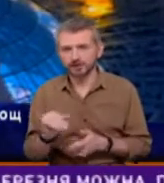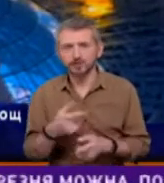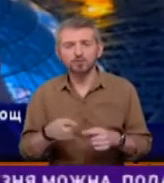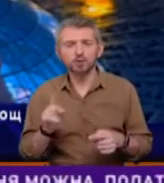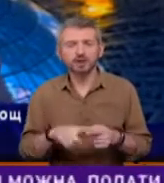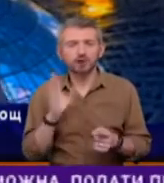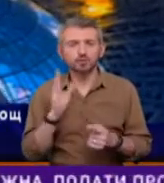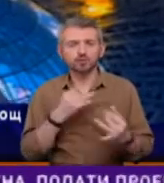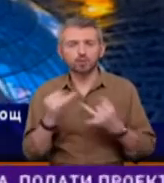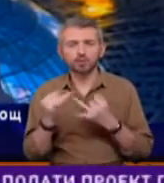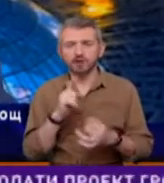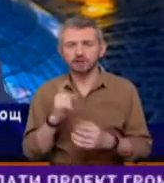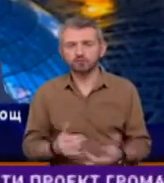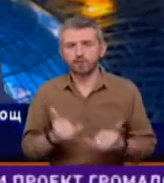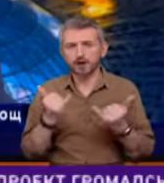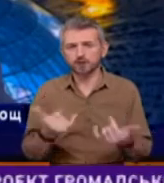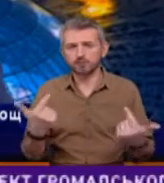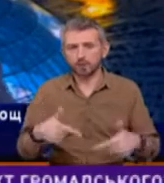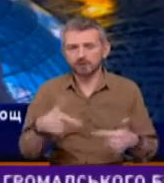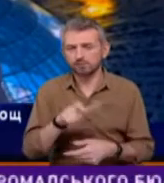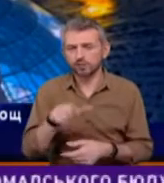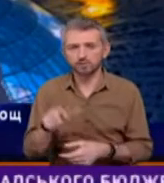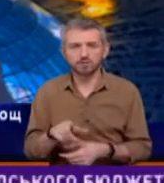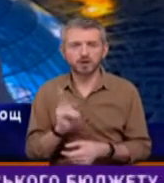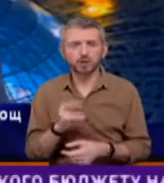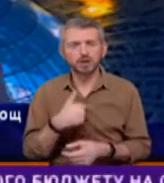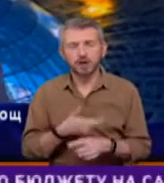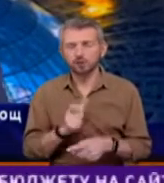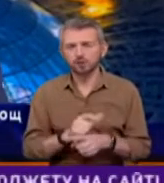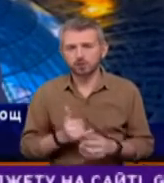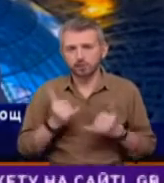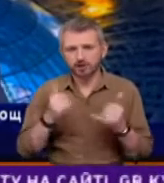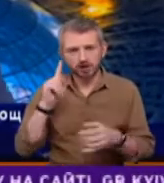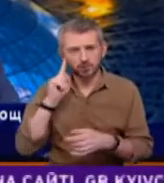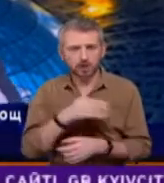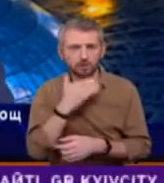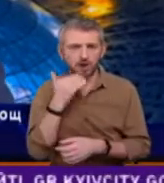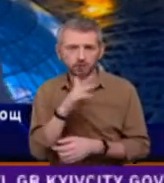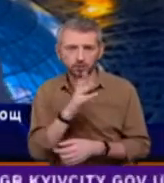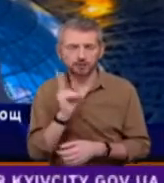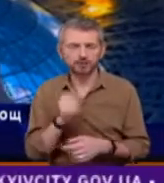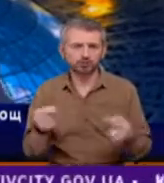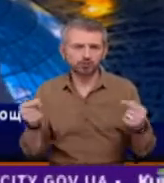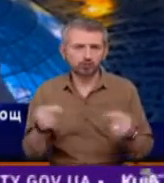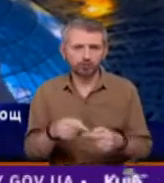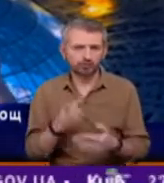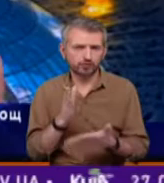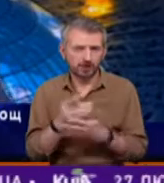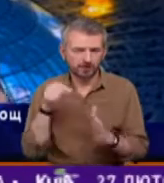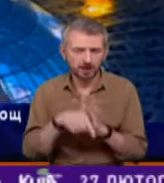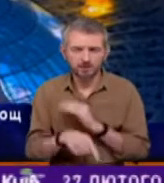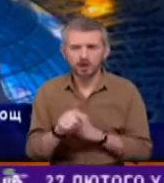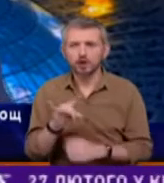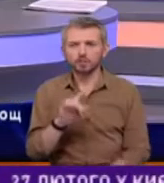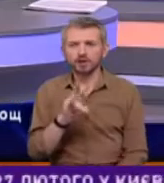це ми будемо говорити із поважними гостями, людьми, яких я дуже поважаю і знаю не один рік, які точно є всередині цього процесу. Це